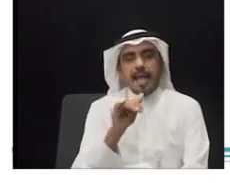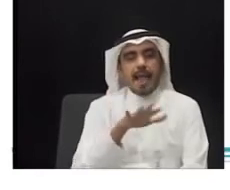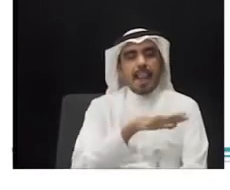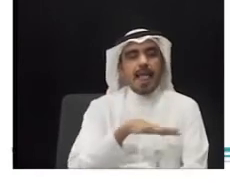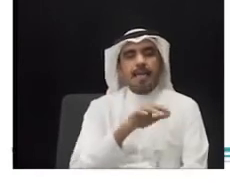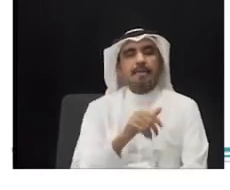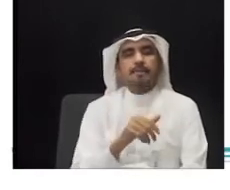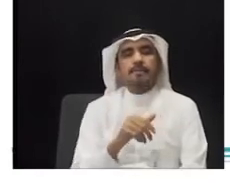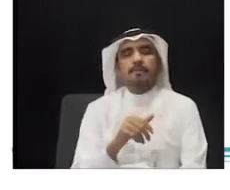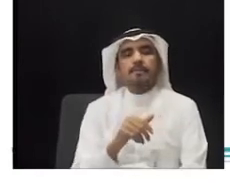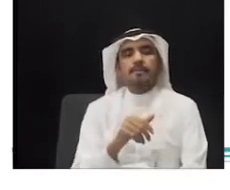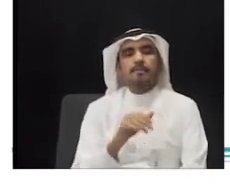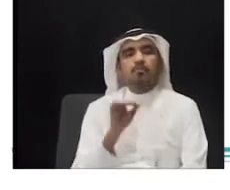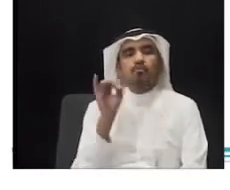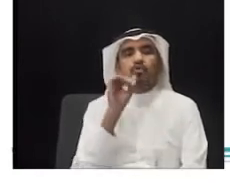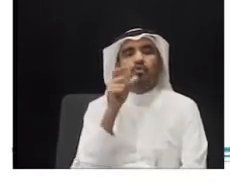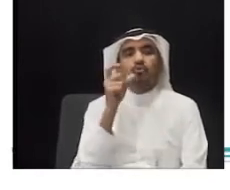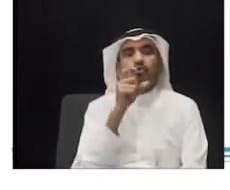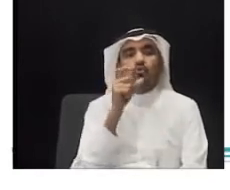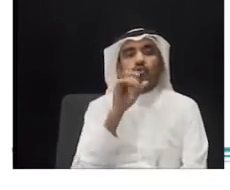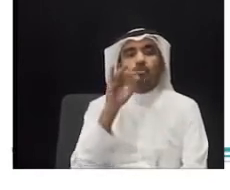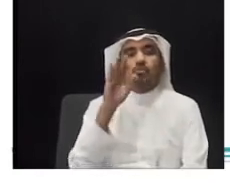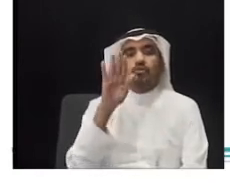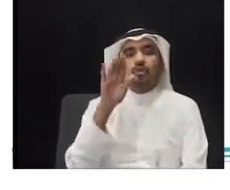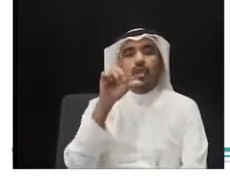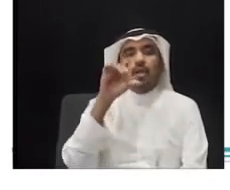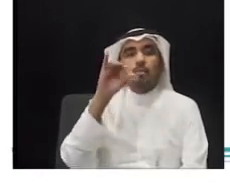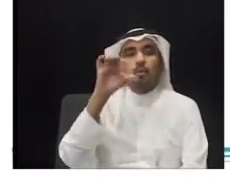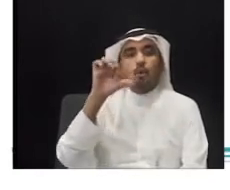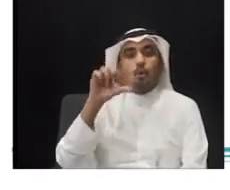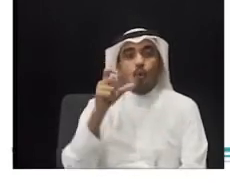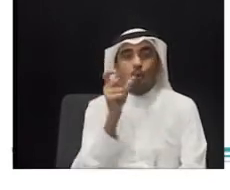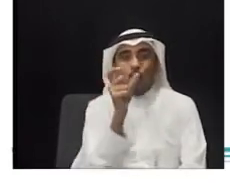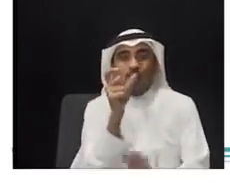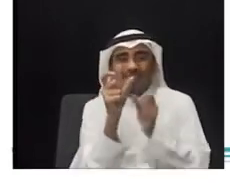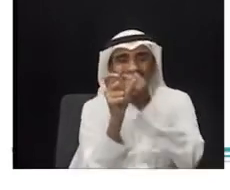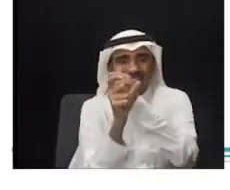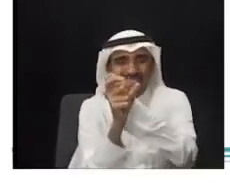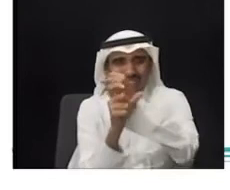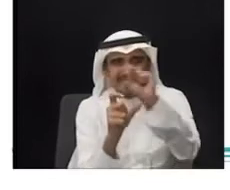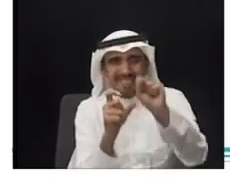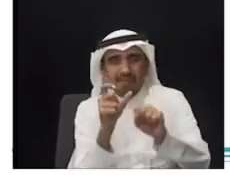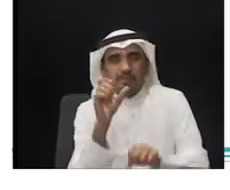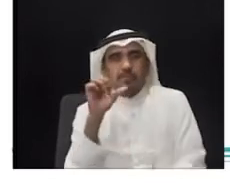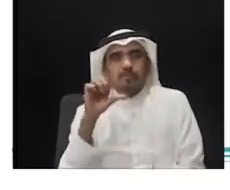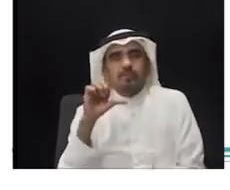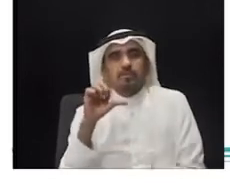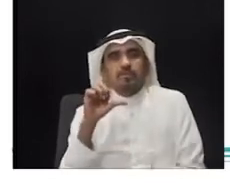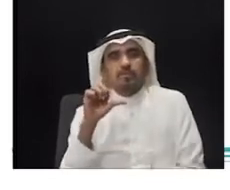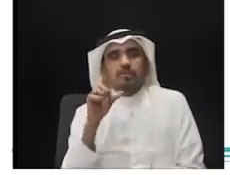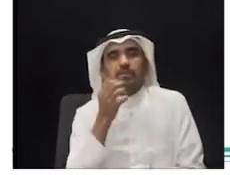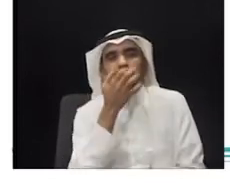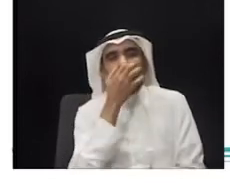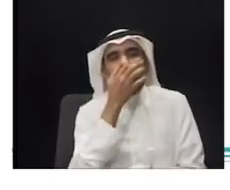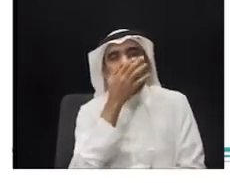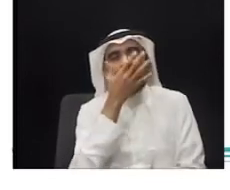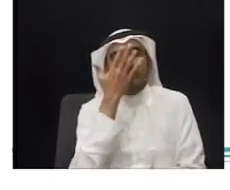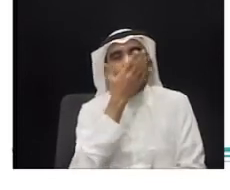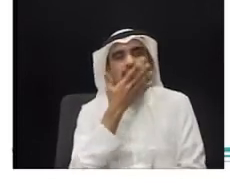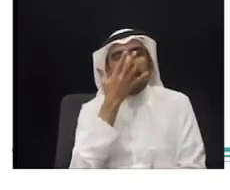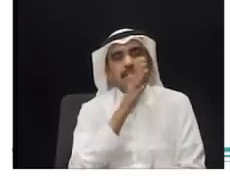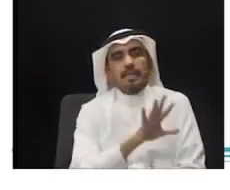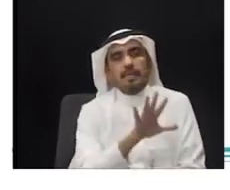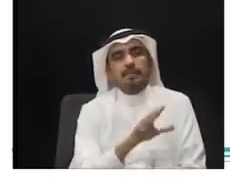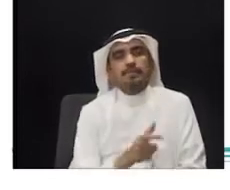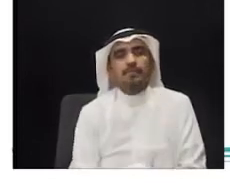نقول مسجدي الحي، نقول مسلمون، فإذا أردنا أن نضيفها نقول مسلمو أفريقيا،